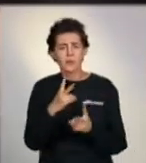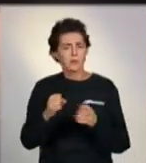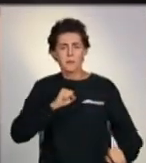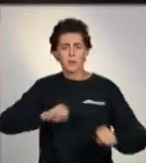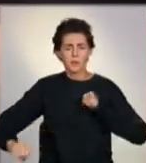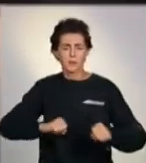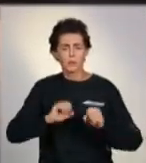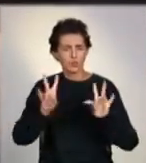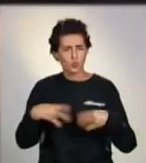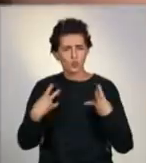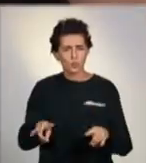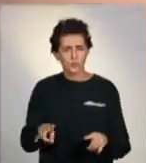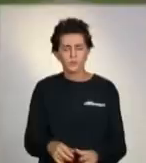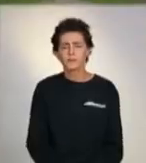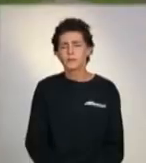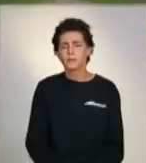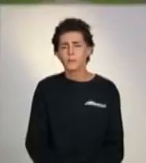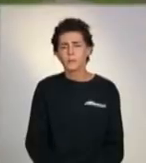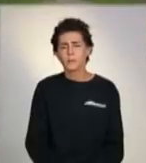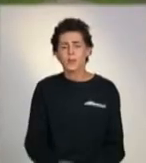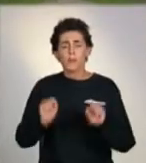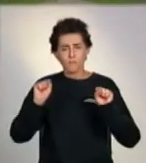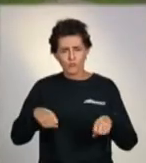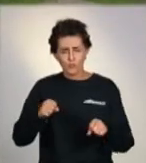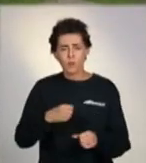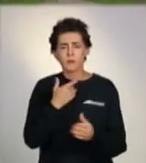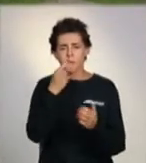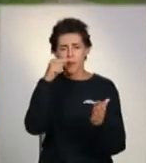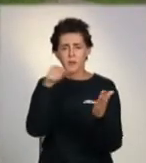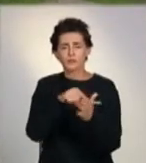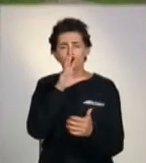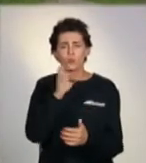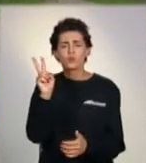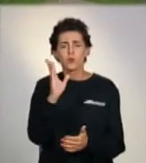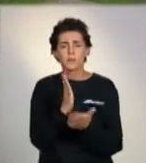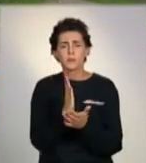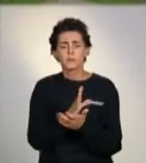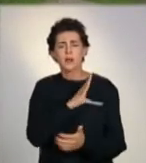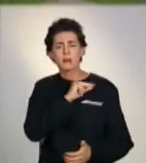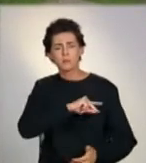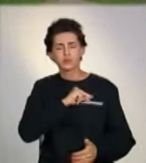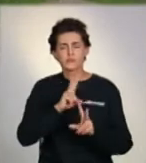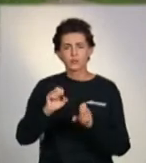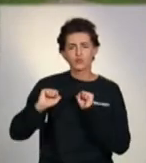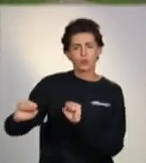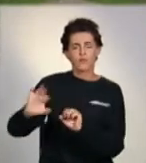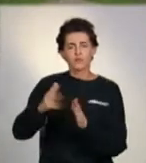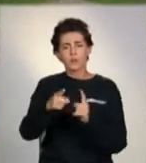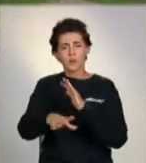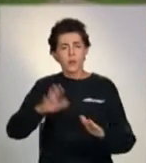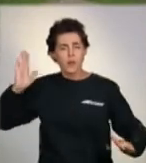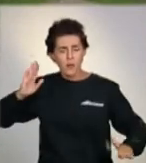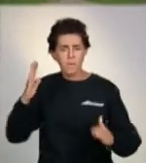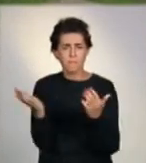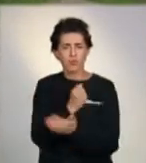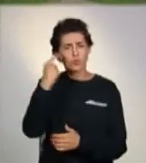бігти. Можна і попасти на собаку, яка працювала на захисті, яка, наоборот, ваш замах